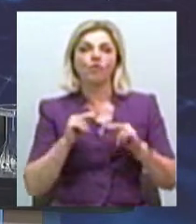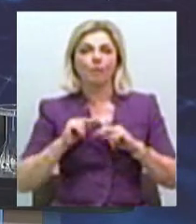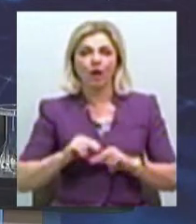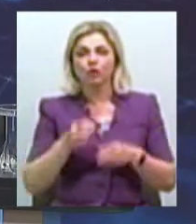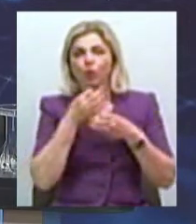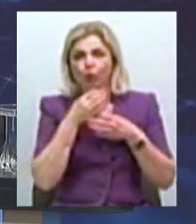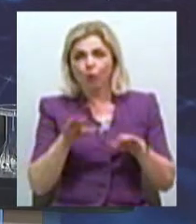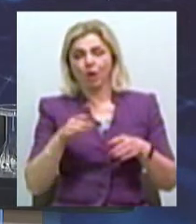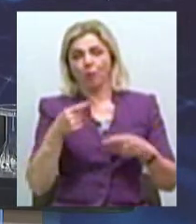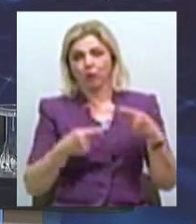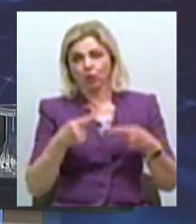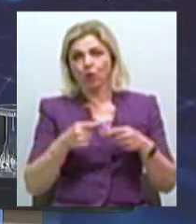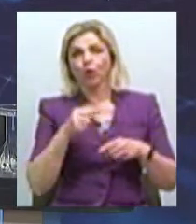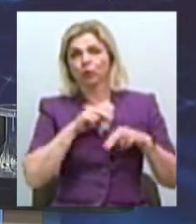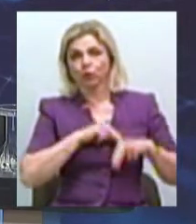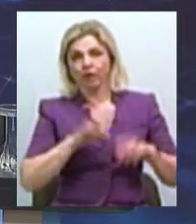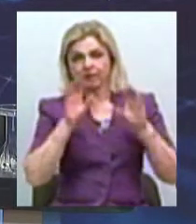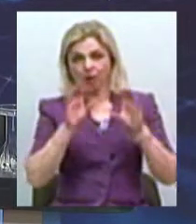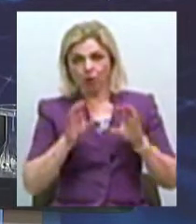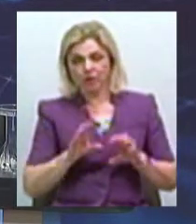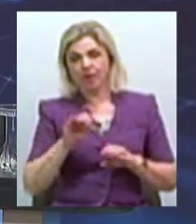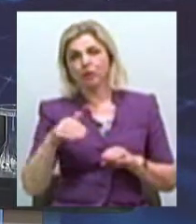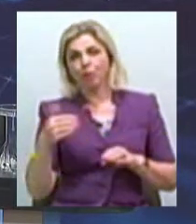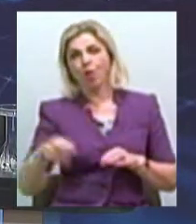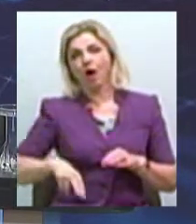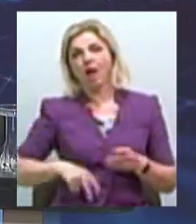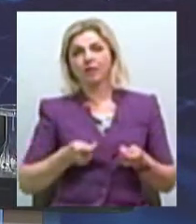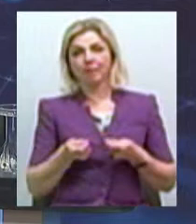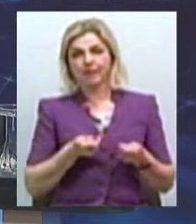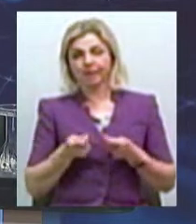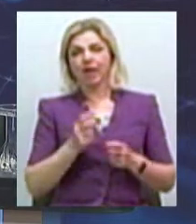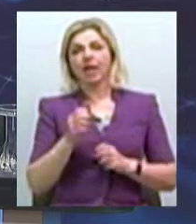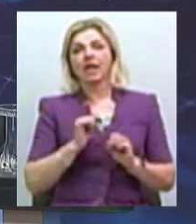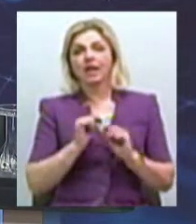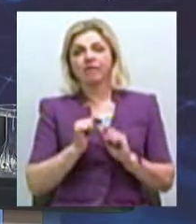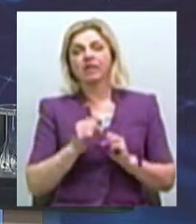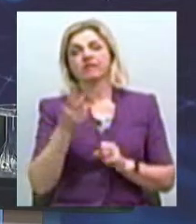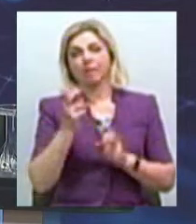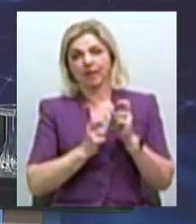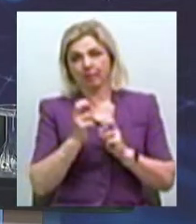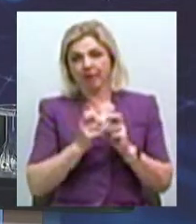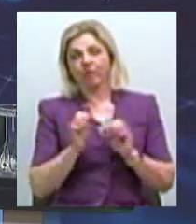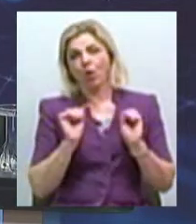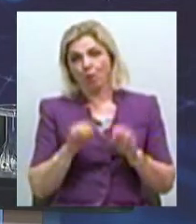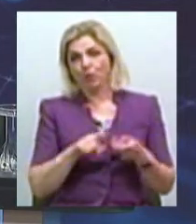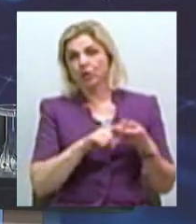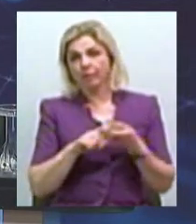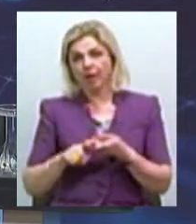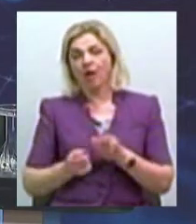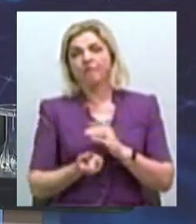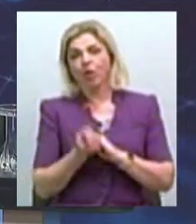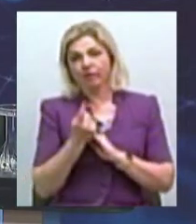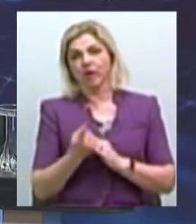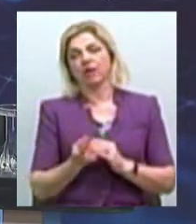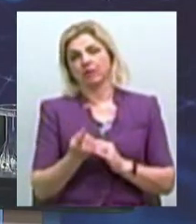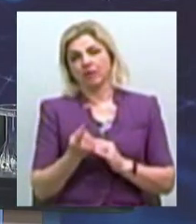будь-які порушення трудового законодавства з боку адміністрації, керівництва, підприємства, установи, організації може призвести до виникнення